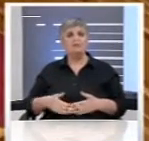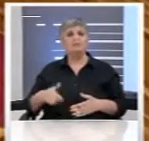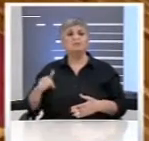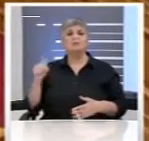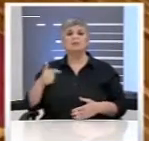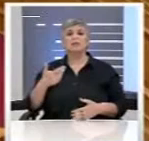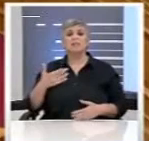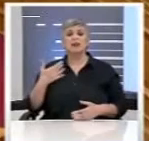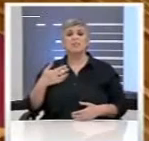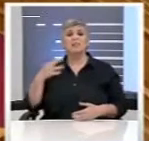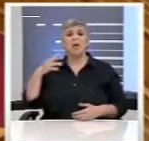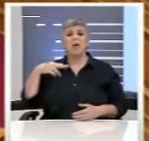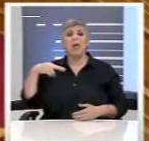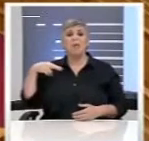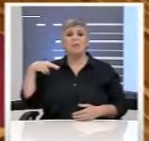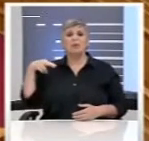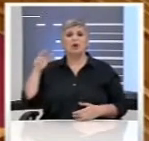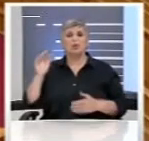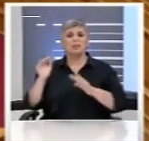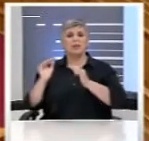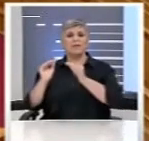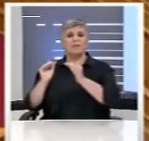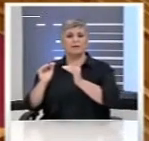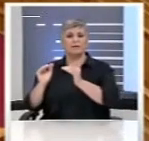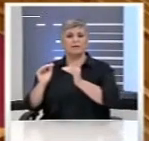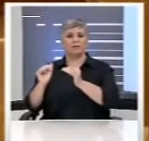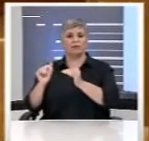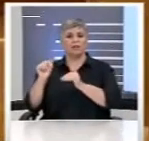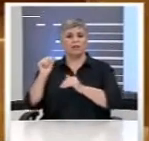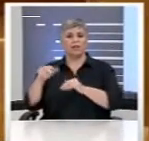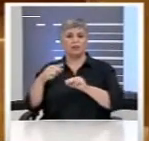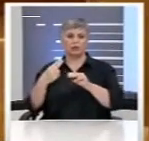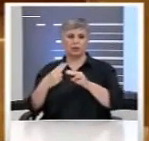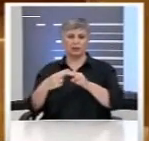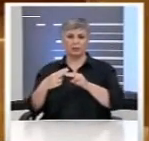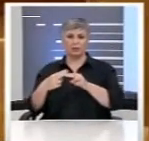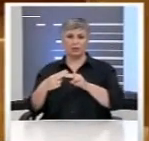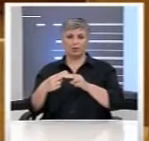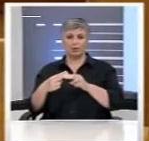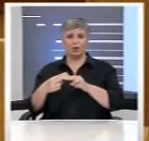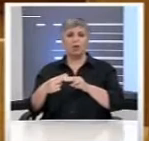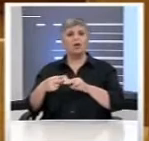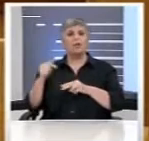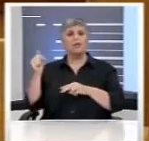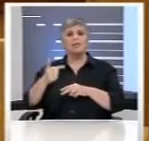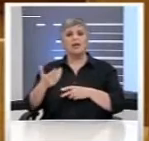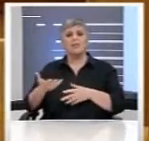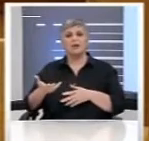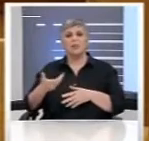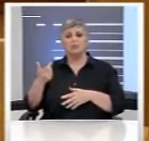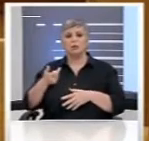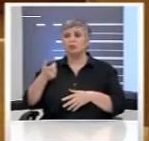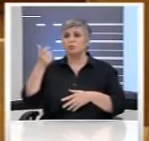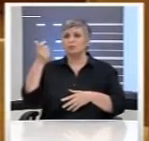σταθεροποίηση των επιτοκίων, η σταθεροποίηση των επιτοκίων μέσω παρέμβασης του ESM στις